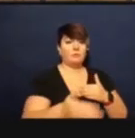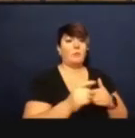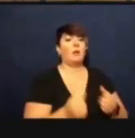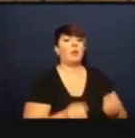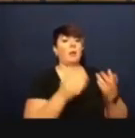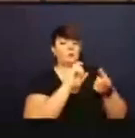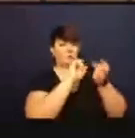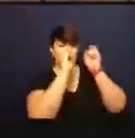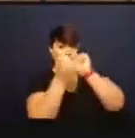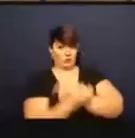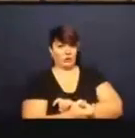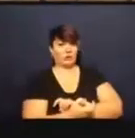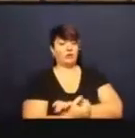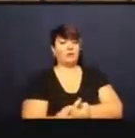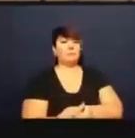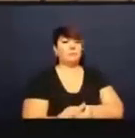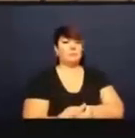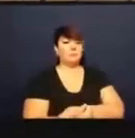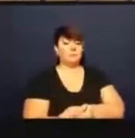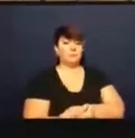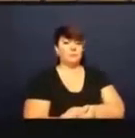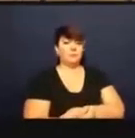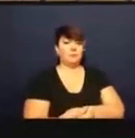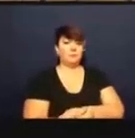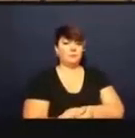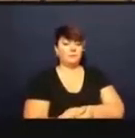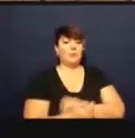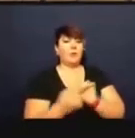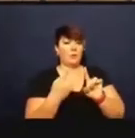kwa sababu mambo yamebadilika kwa kweli